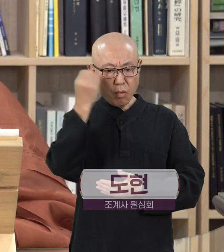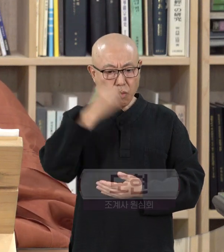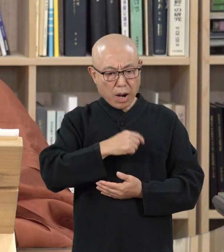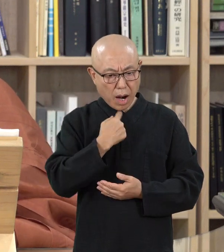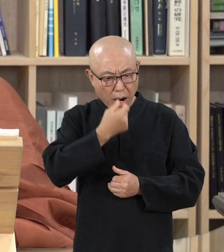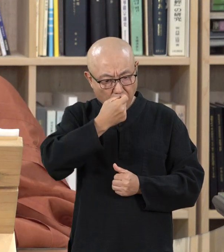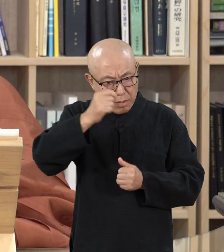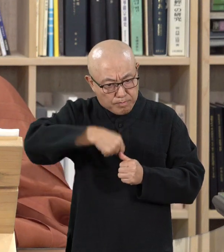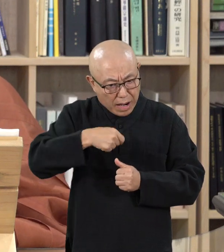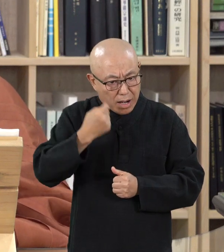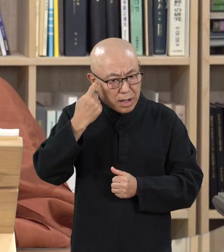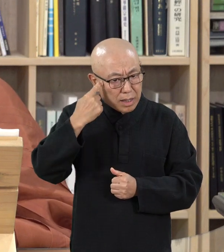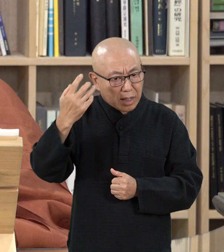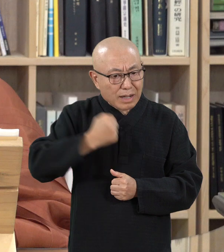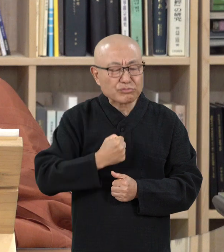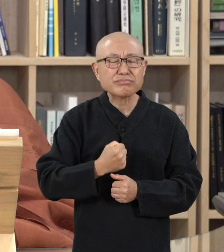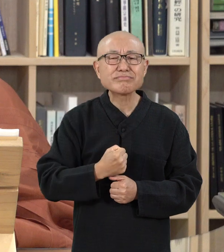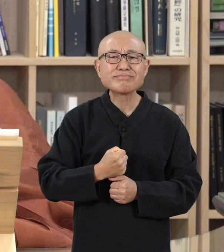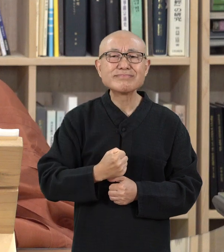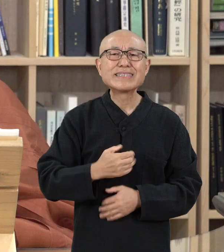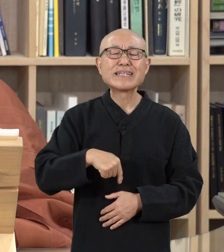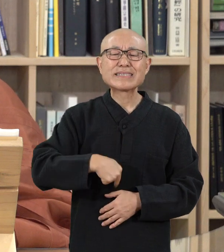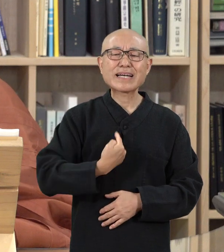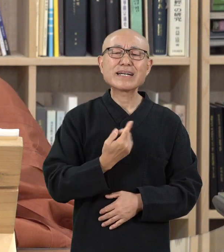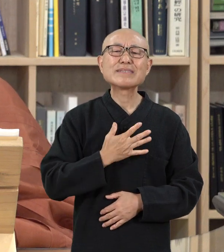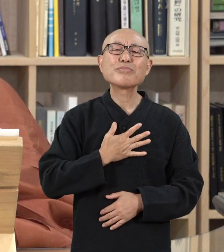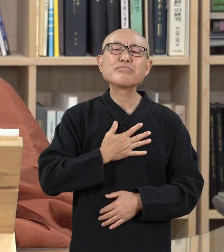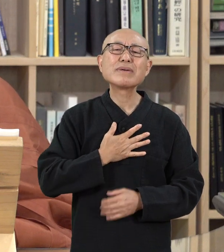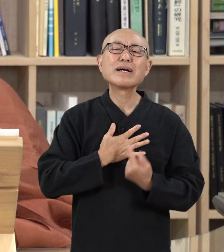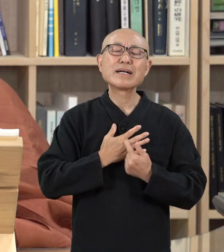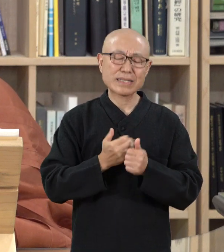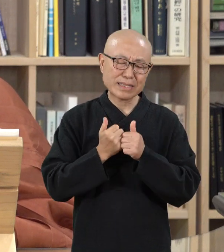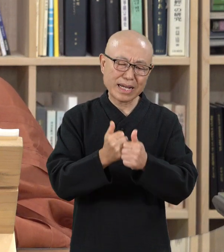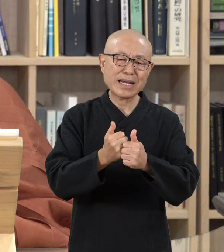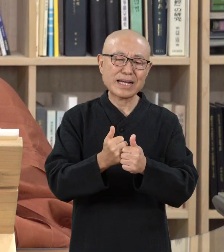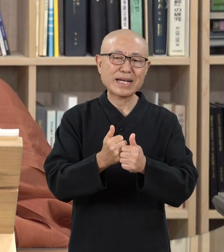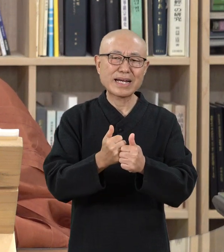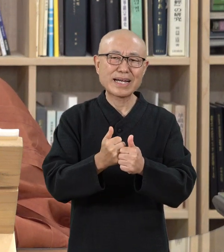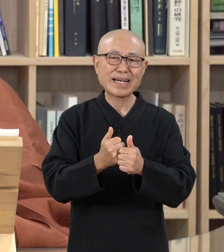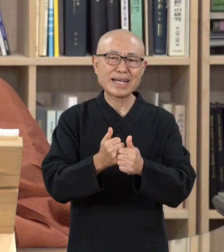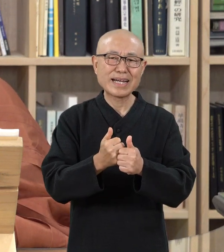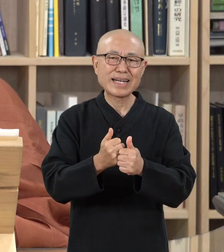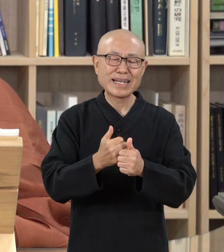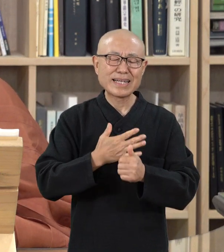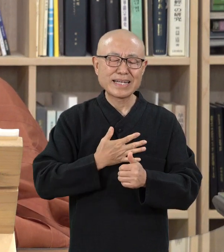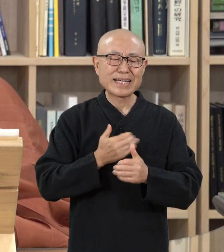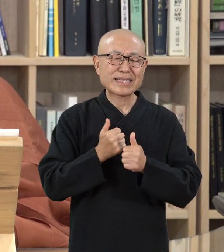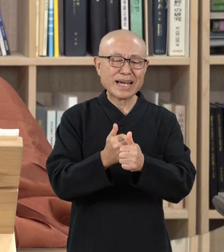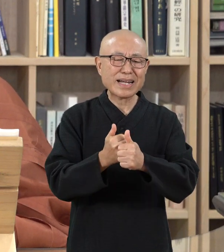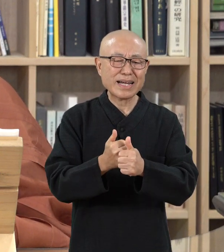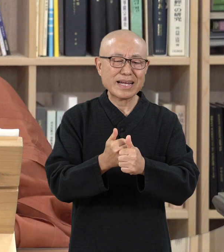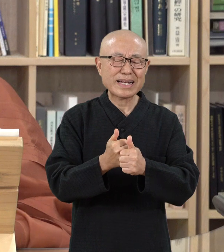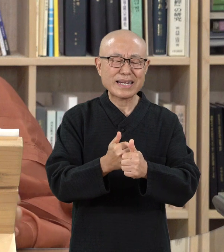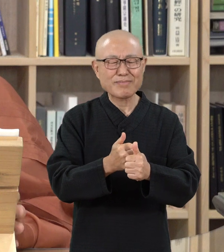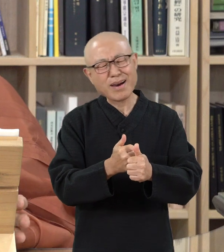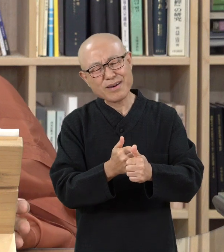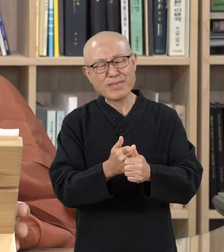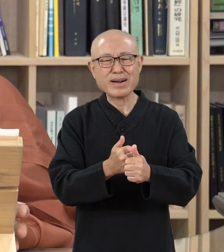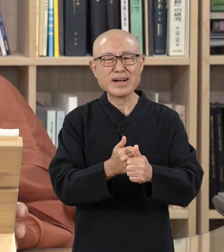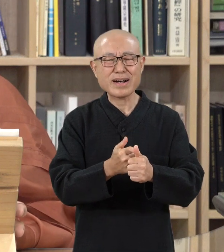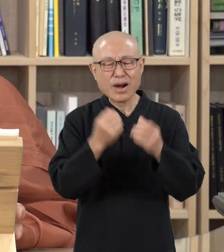업신여겼다 하고 뭐 여러 가지 자기 감정을 상대방에게 뭐 덮어 씌운다고 할까요? 이렇게